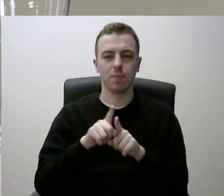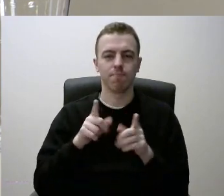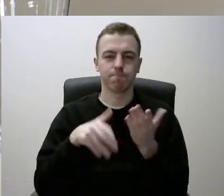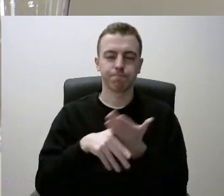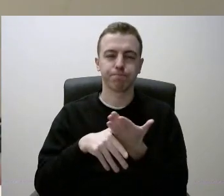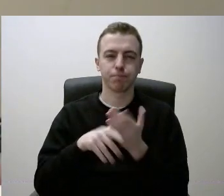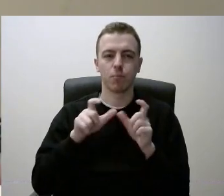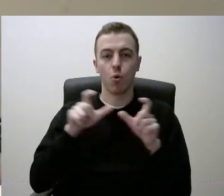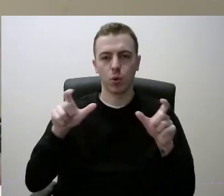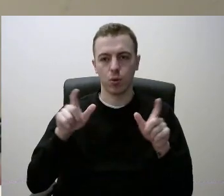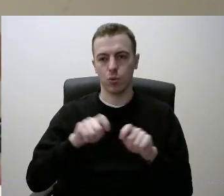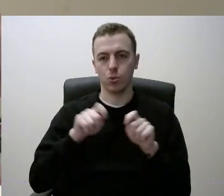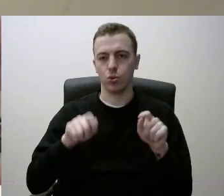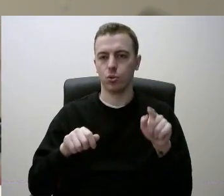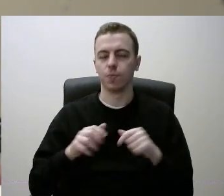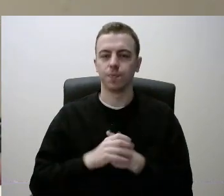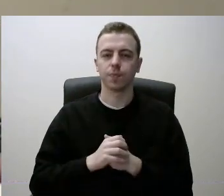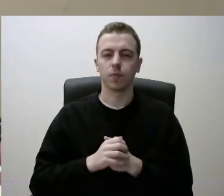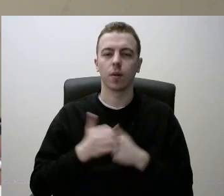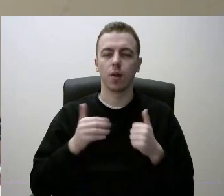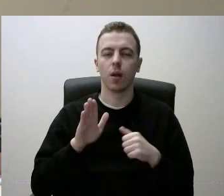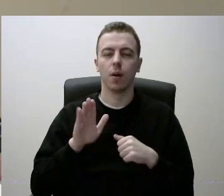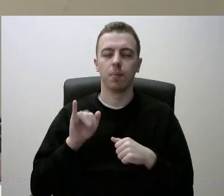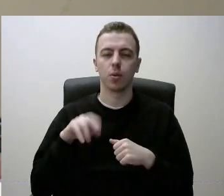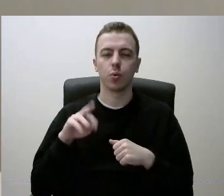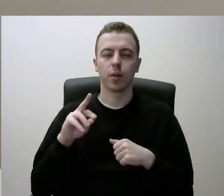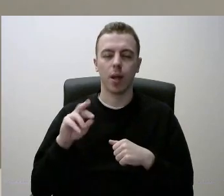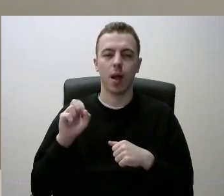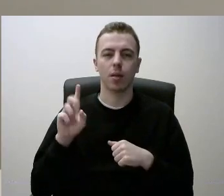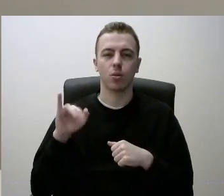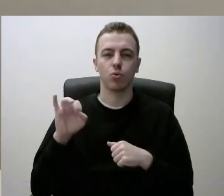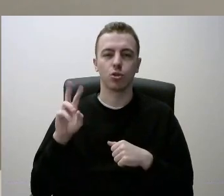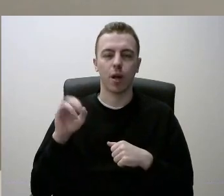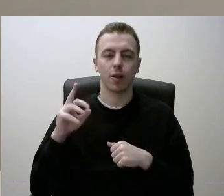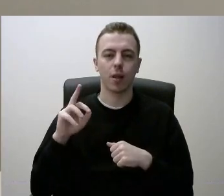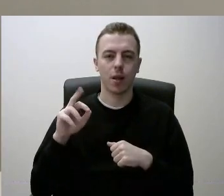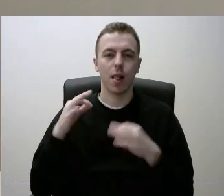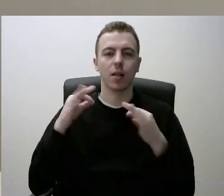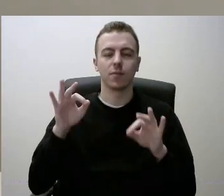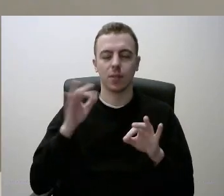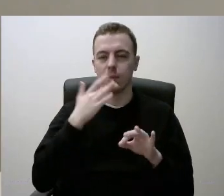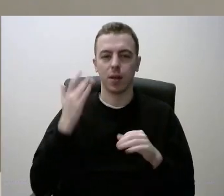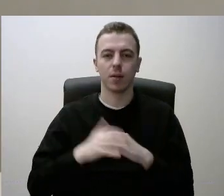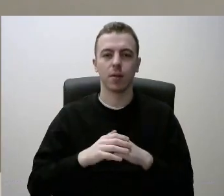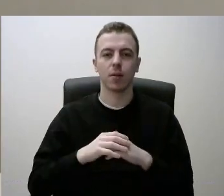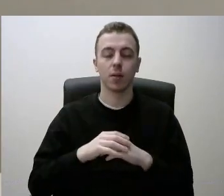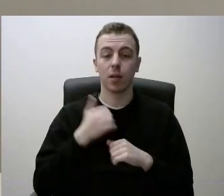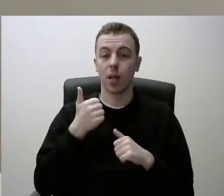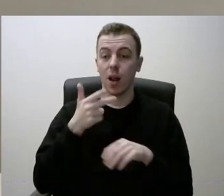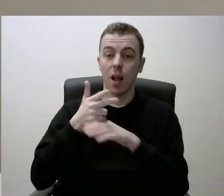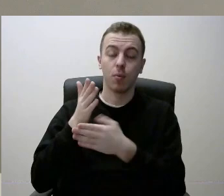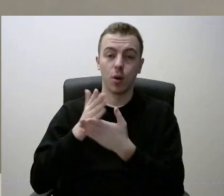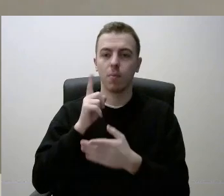mokyklose. Dėkuoju ir Birutė Andruškaitė, Laisvės partija. Gerai, kad mieste yra 200 kamerų, tačiau dingus žmogui